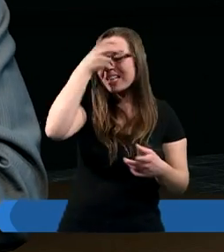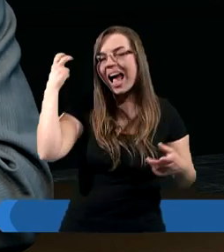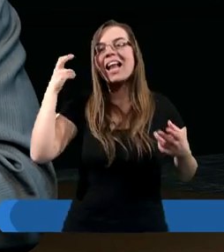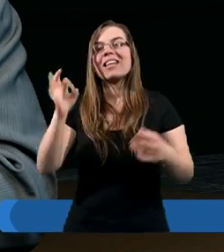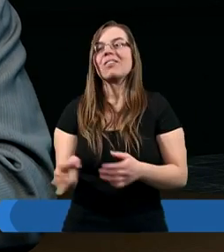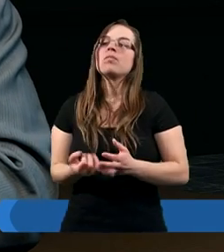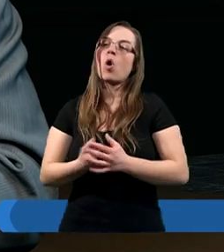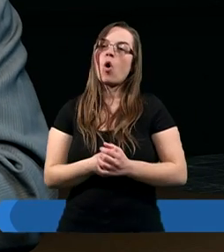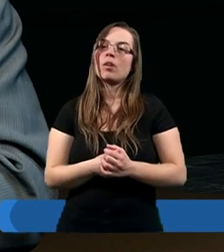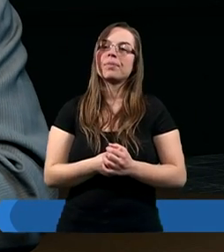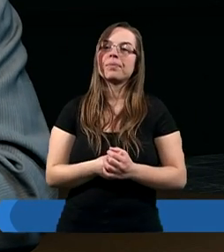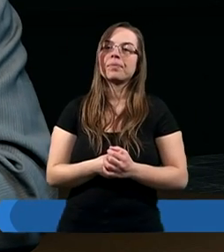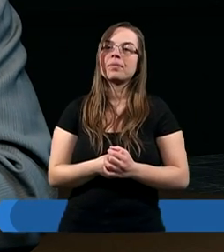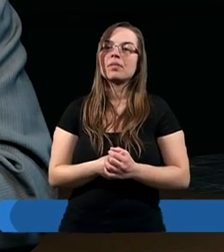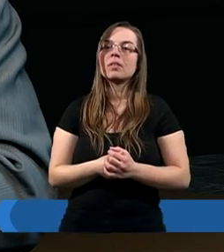pijaństwo